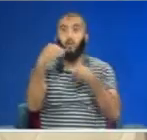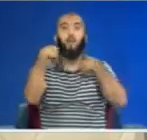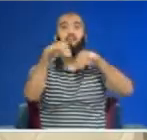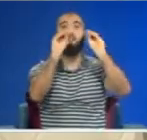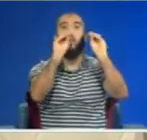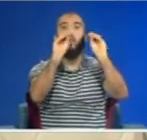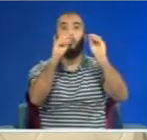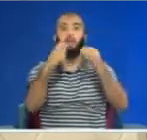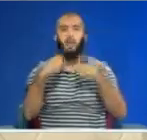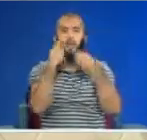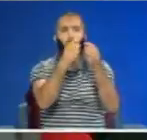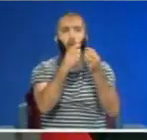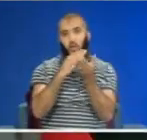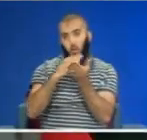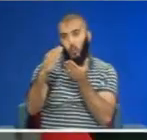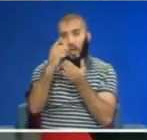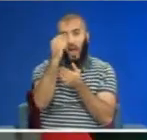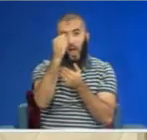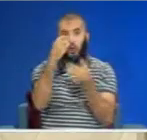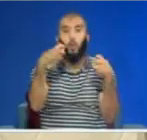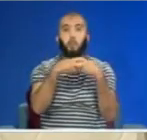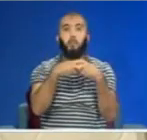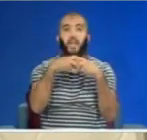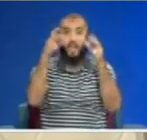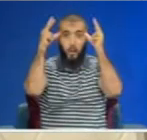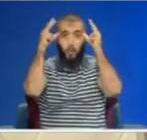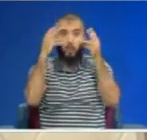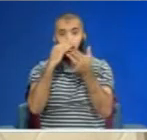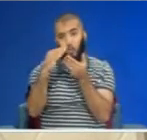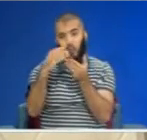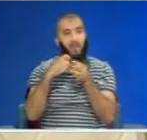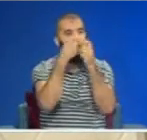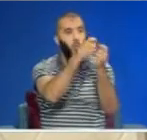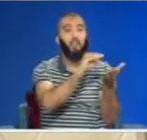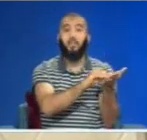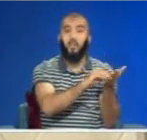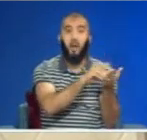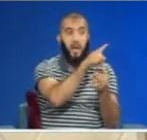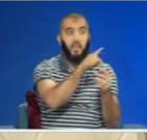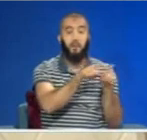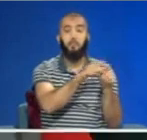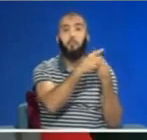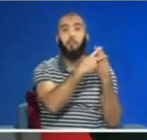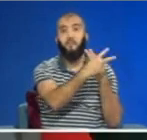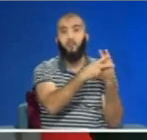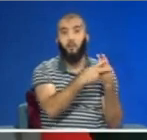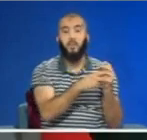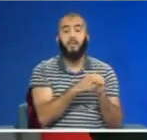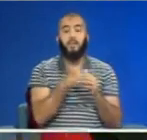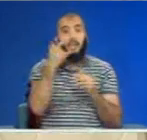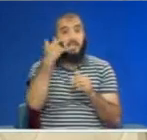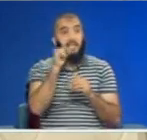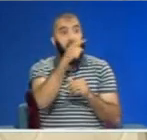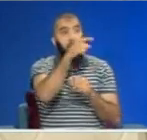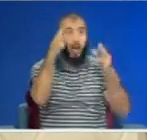عن 5000 صدقة لهذه المرأة وهؤلاء اليتامى أيضا مأجور جميعا. والأضحية إذا ذبحت